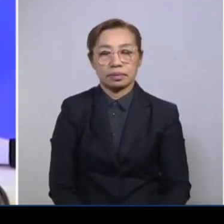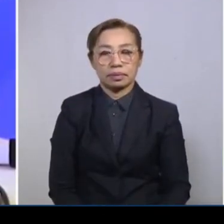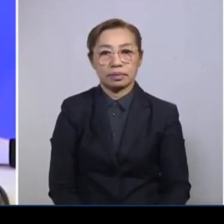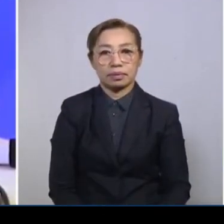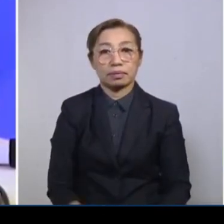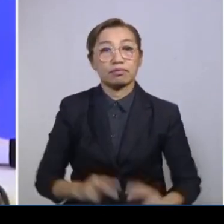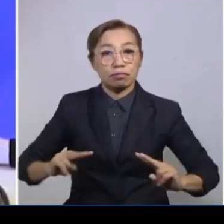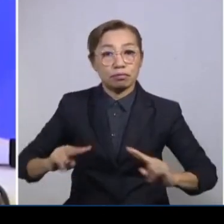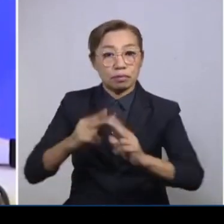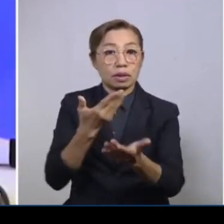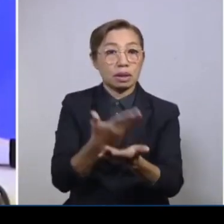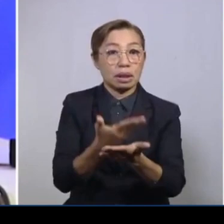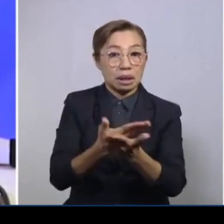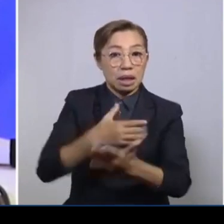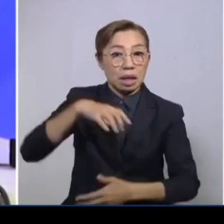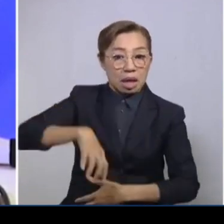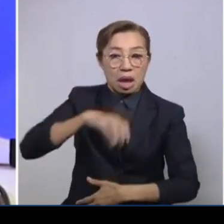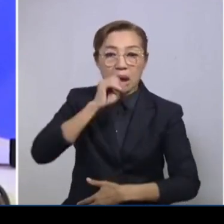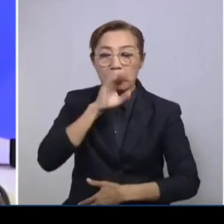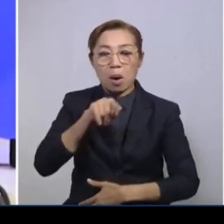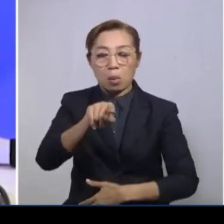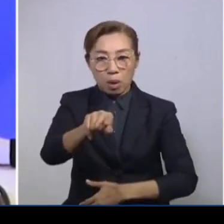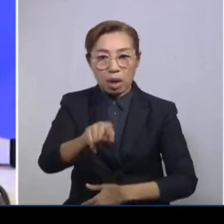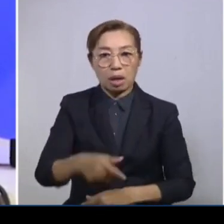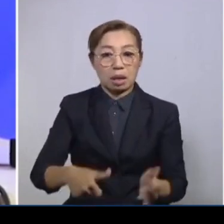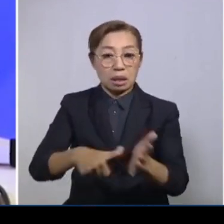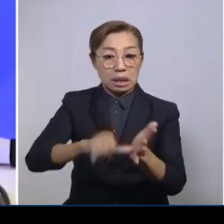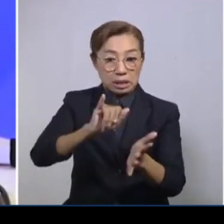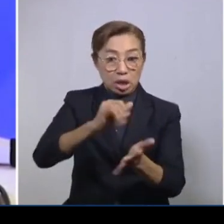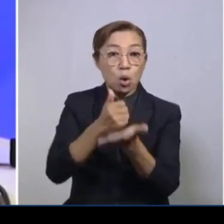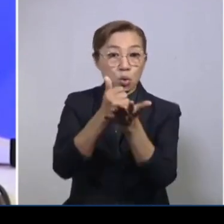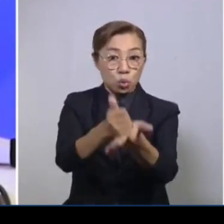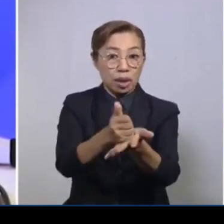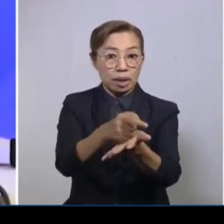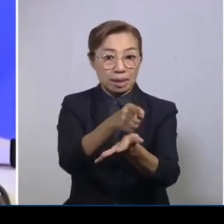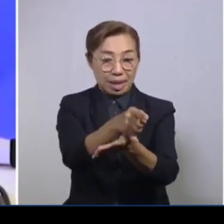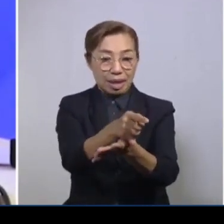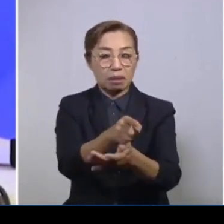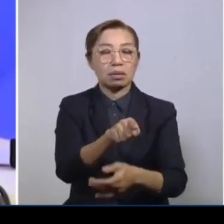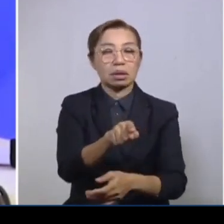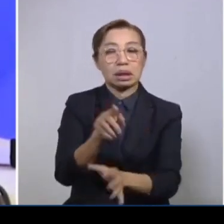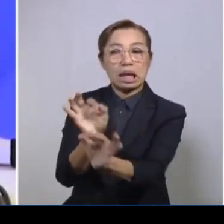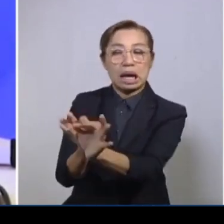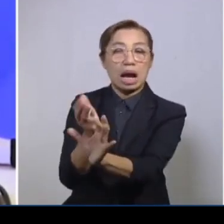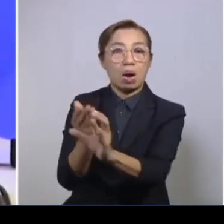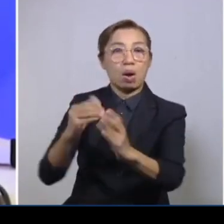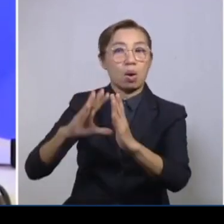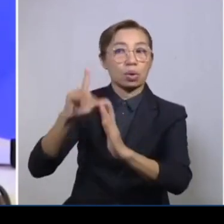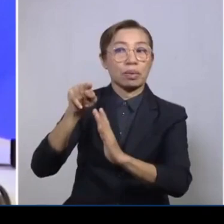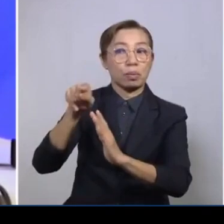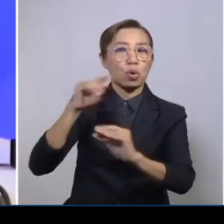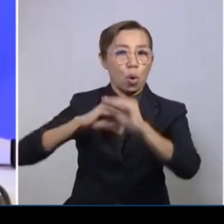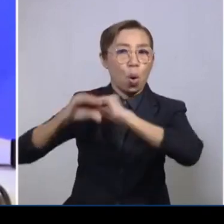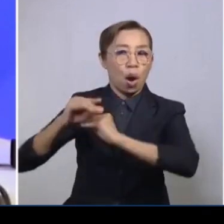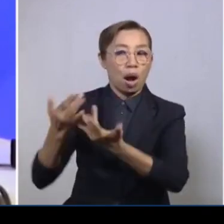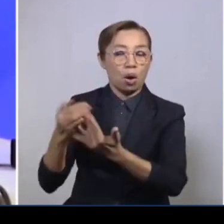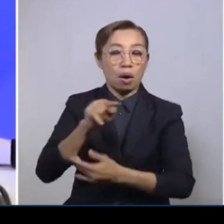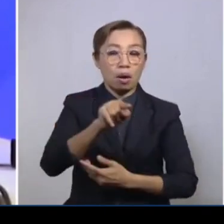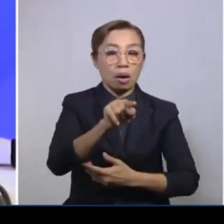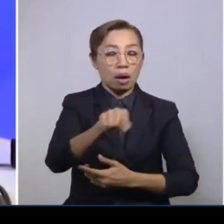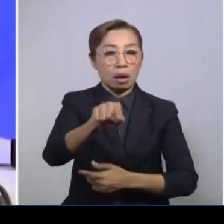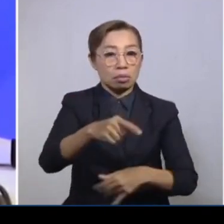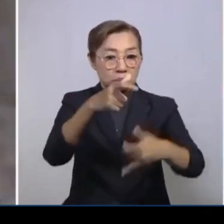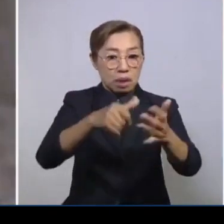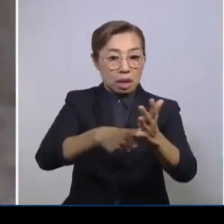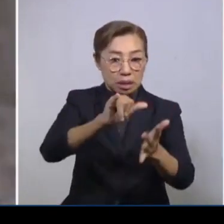กระทรวงการคลังระบุหลังปรับโครงสร้างหนี้และไกล่เกลี่ยหนี้แล้วโดยธนาคารของรัฐคือธนาคารออมสินที่มีโครงการอยู่แล้วให้กู้ต่อราย